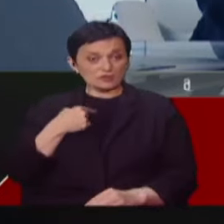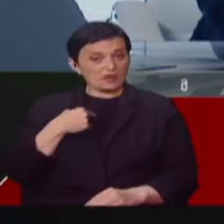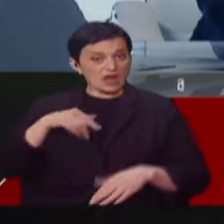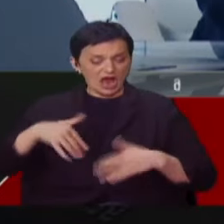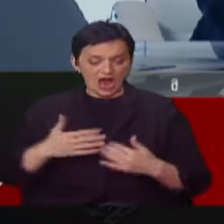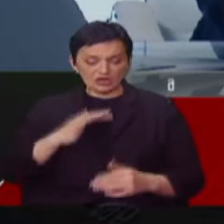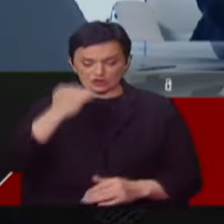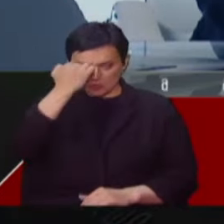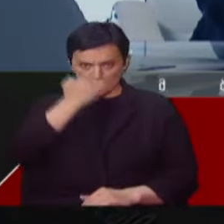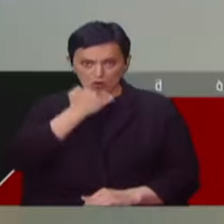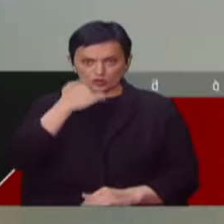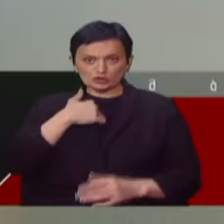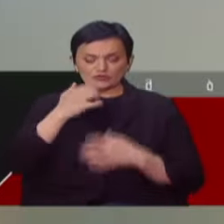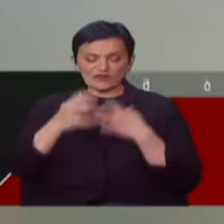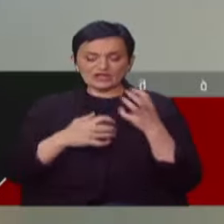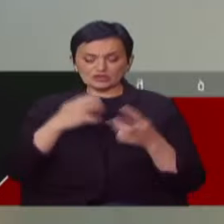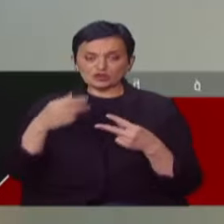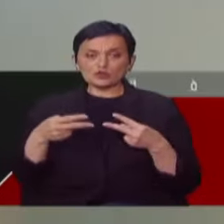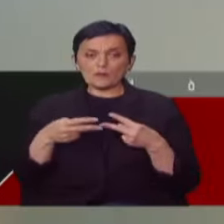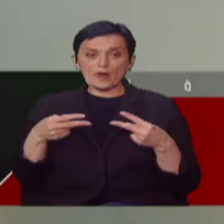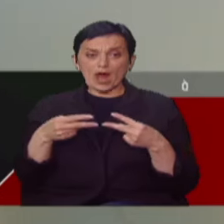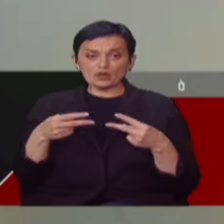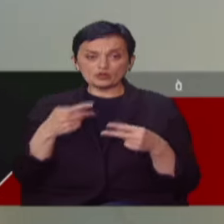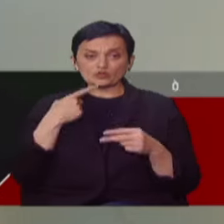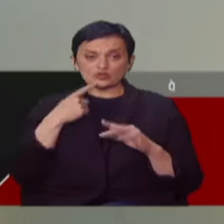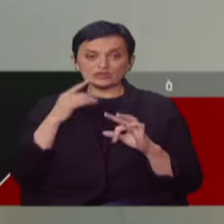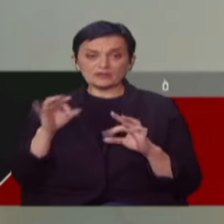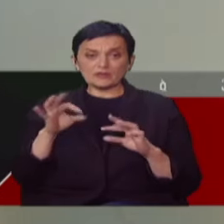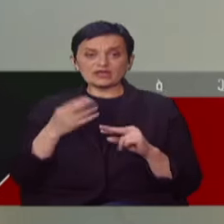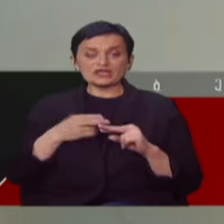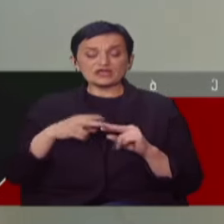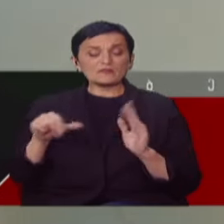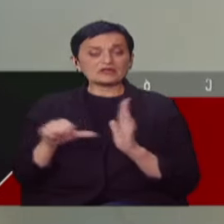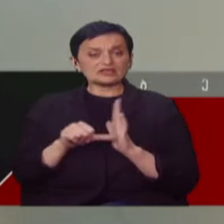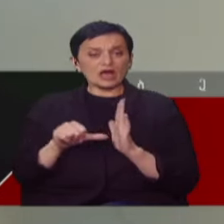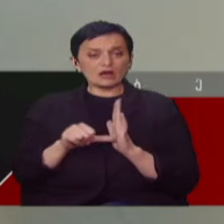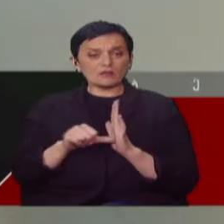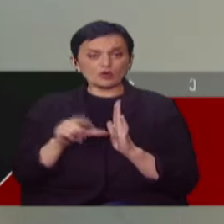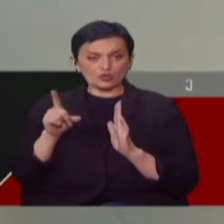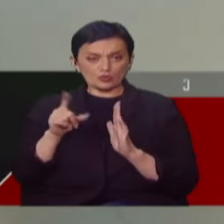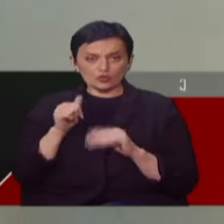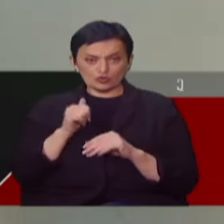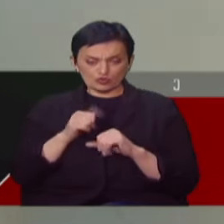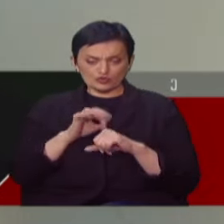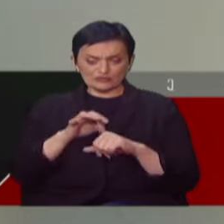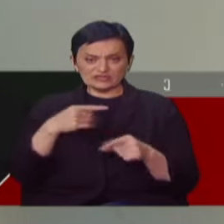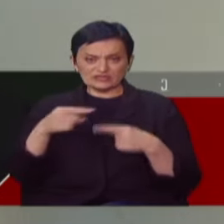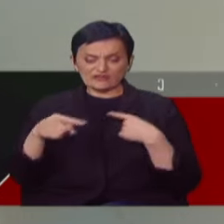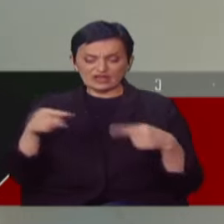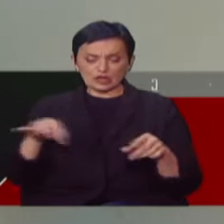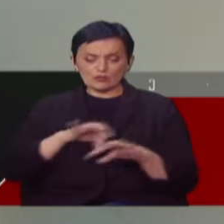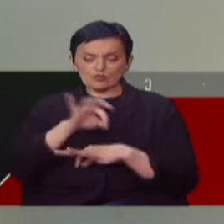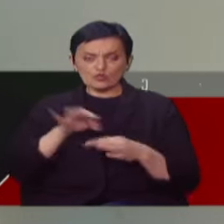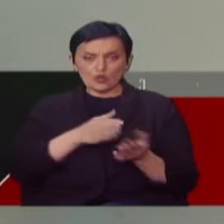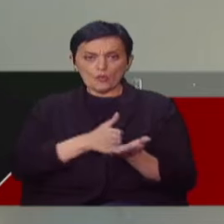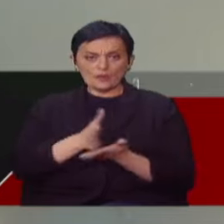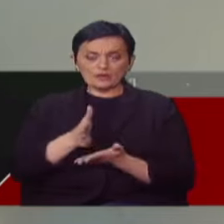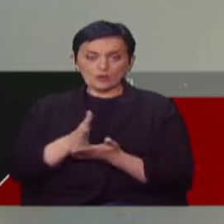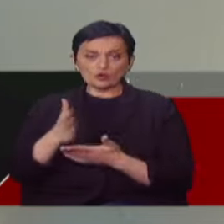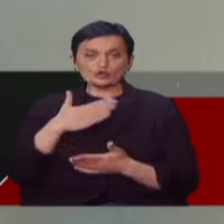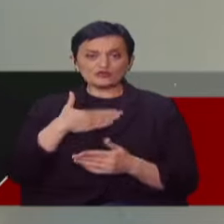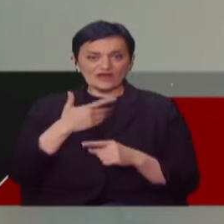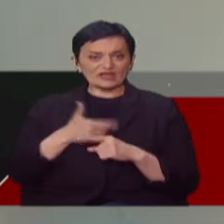დავიღლები მადლობით ჩვენი საერთაშორისო პარტნიორებისთვის თქმით იმ დახმარებისთვის, რომელსაც ისინი გვიწევენ სხვადასხვა პროექტების მიმართულებით, რომელიც